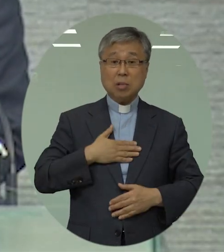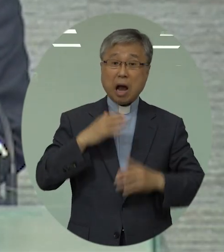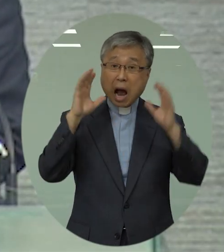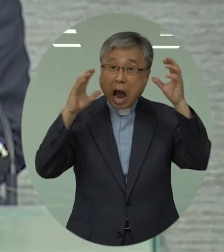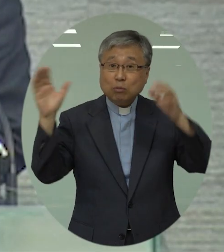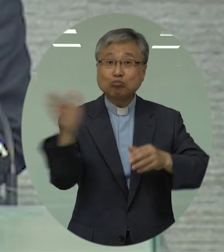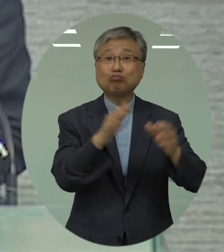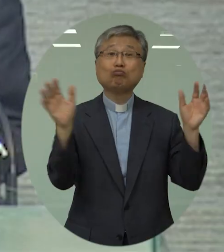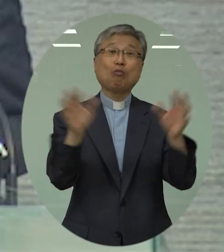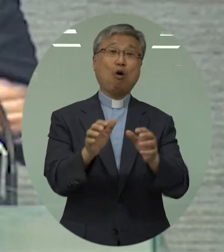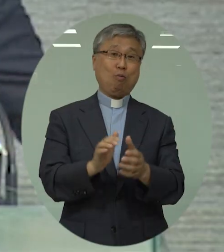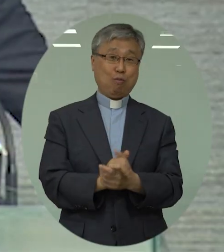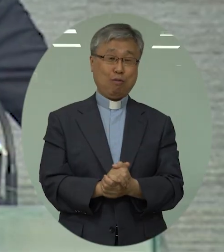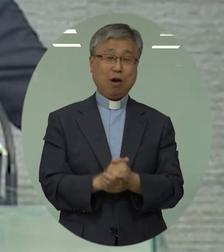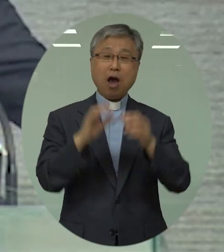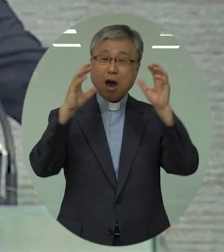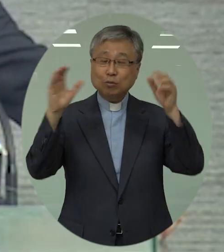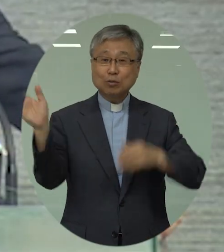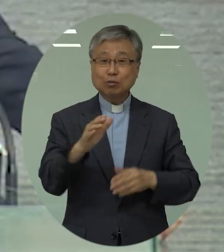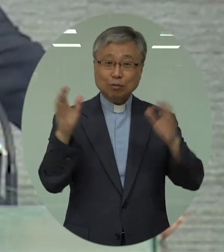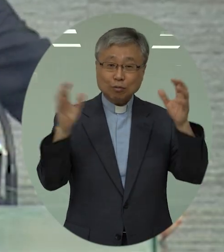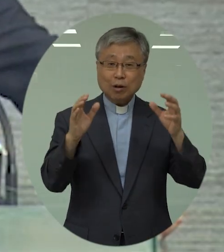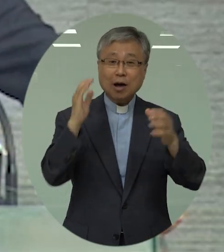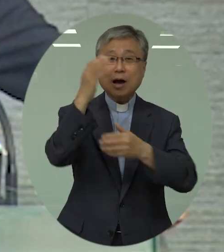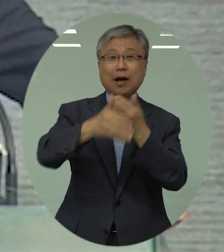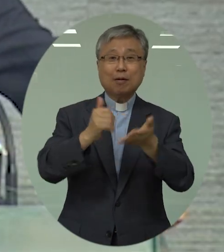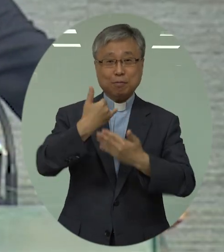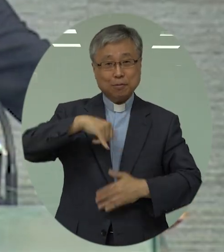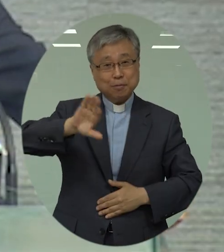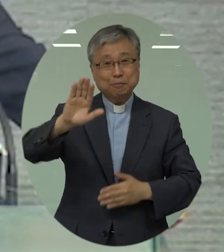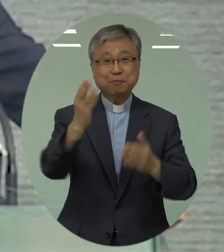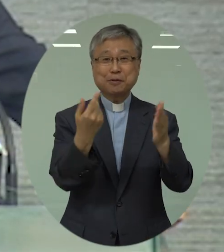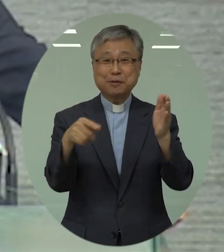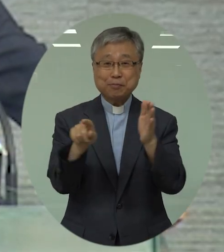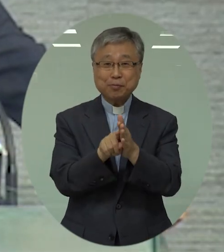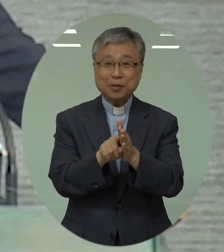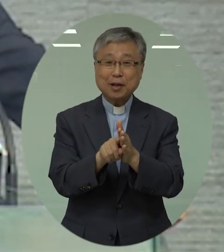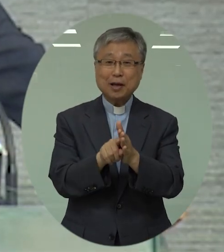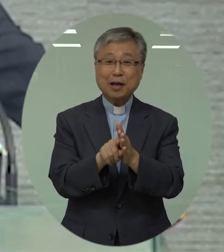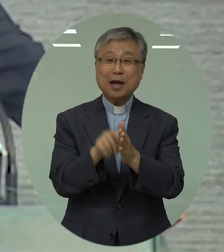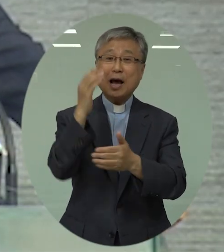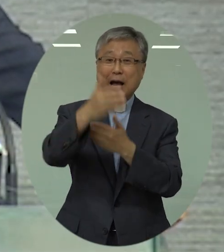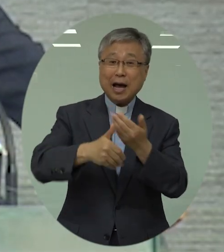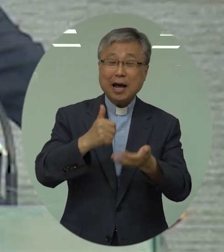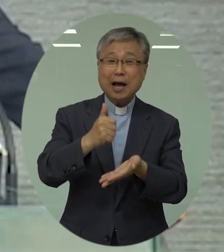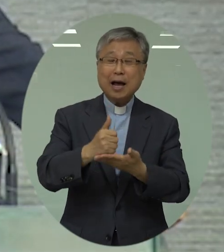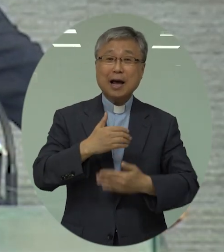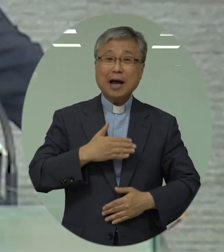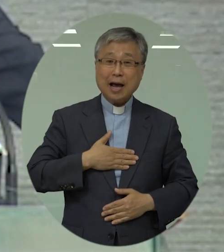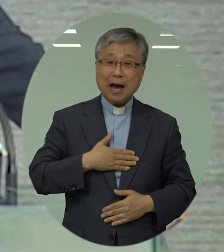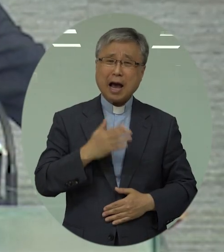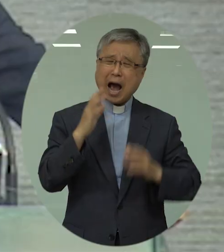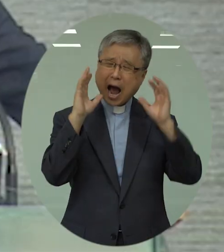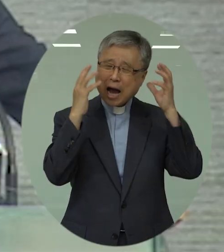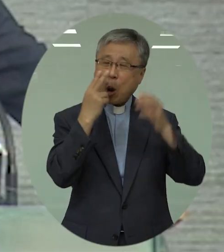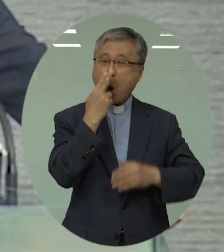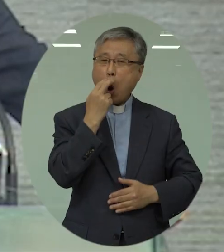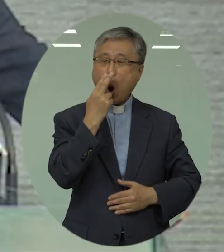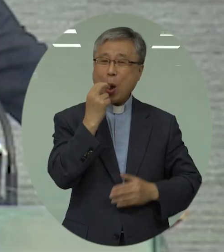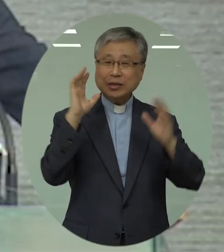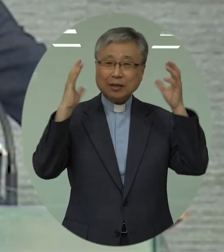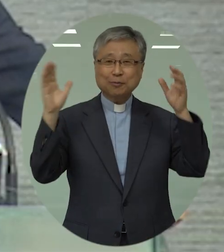아기부터 포함한 거예요. 아기부터. 사실 하나님의 자녀가 되기 위해서는 하나님의 가정 안에 아기로서 출발하는 거죠.